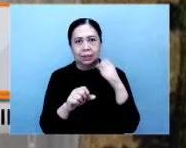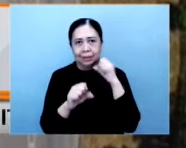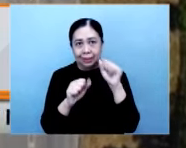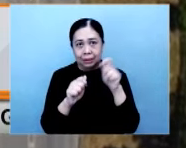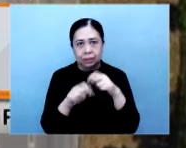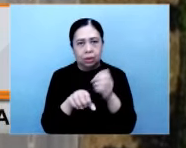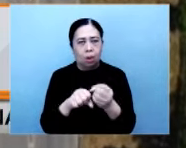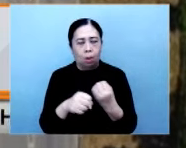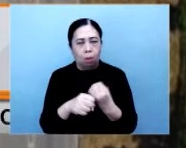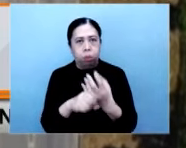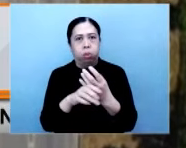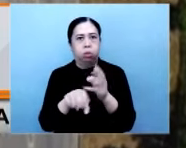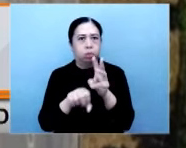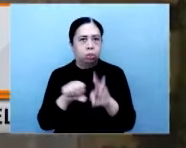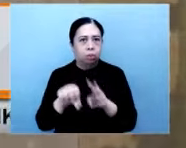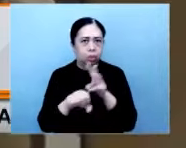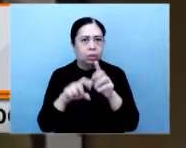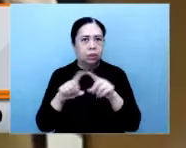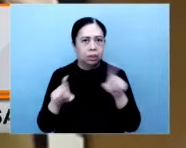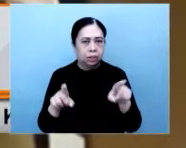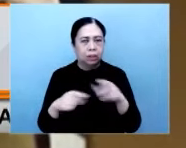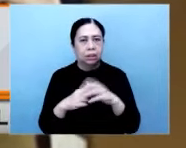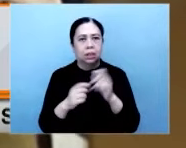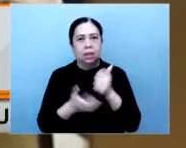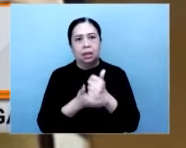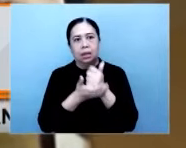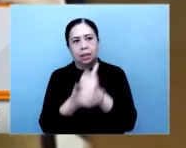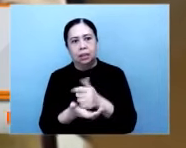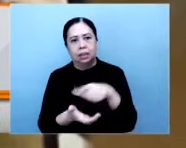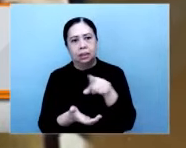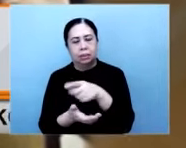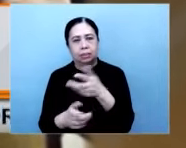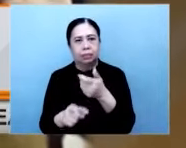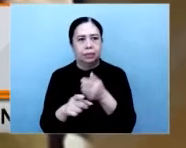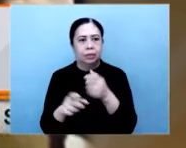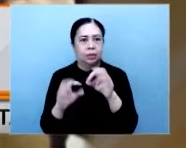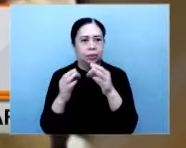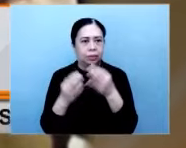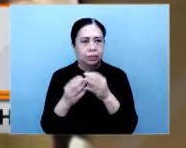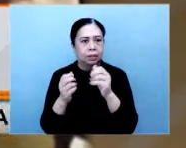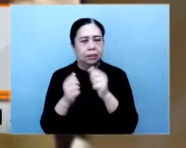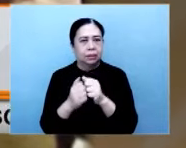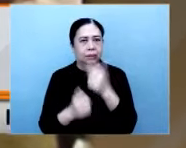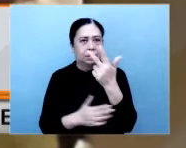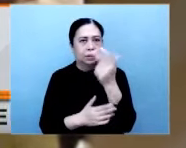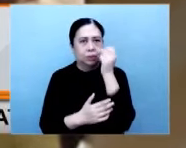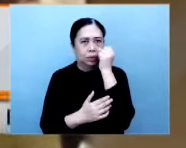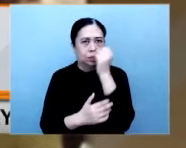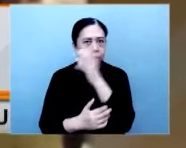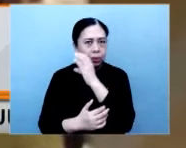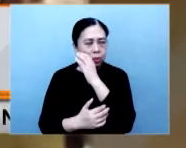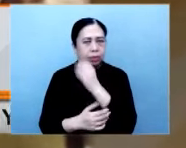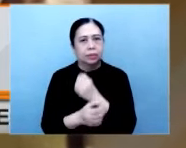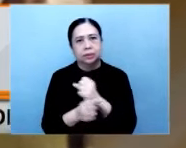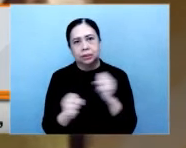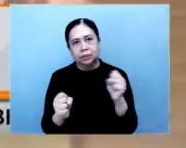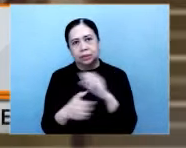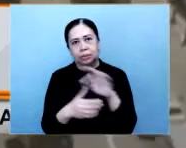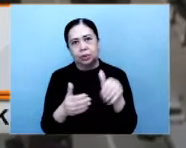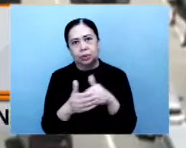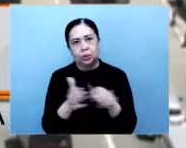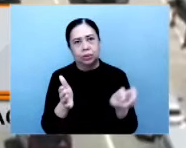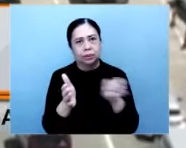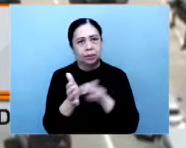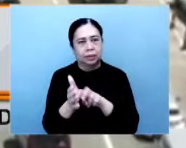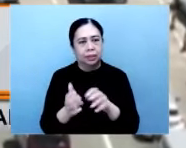ng NLEX Santa Rita sa Bulacan. Agad namang narespondihan ang mga apektadong pasahero kabilang ang 3 senior citizen. Ligtas naman ang lahat ng sakay.